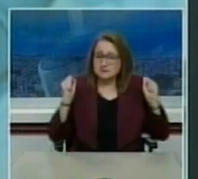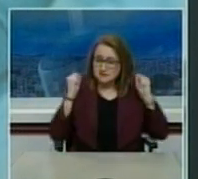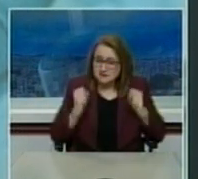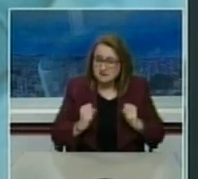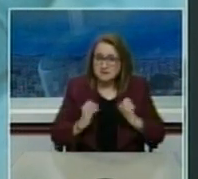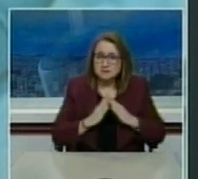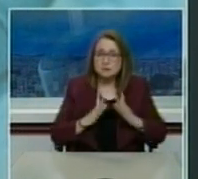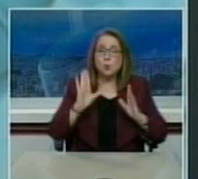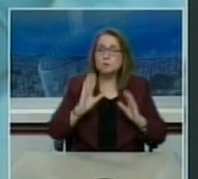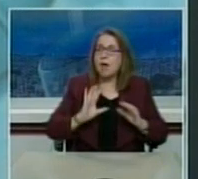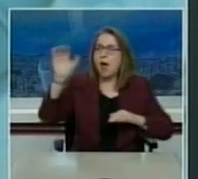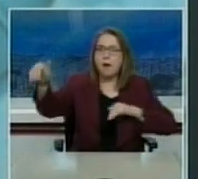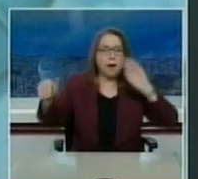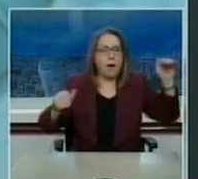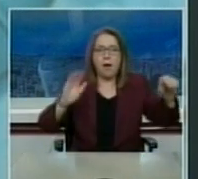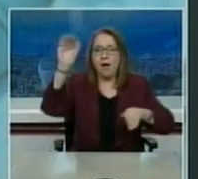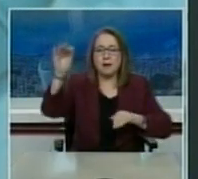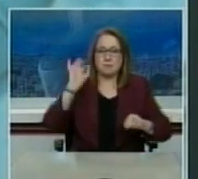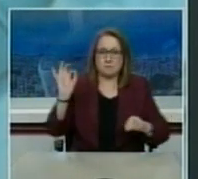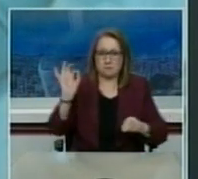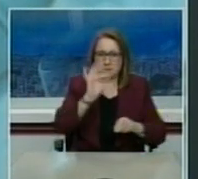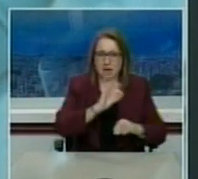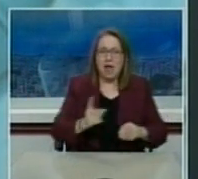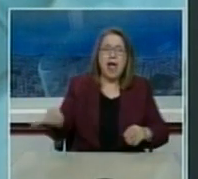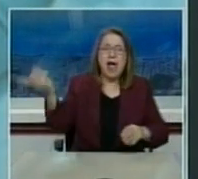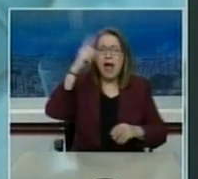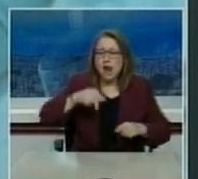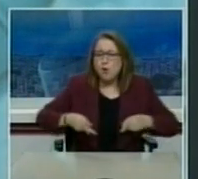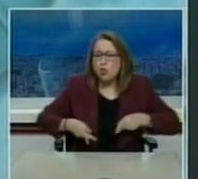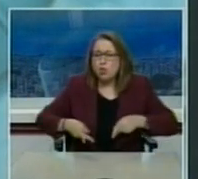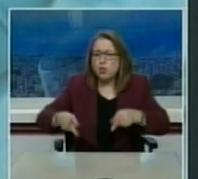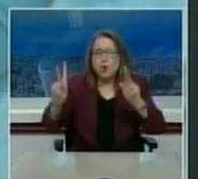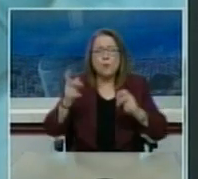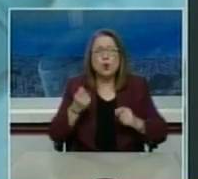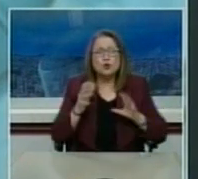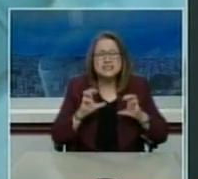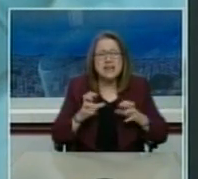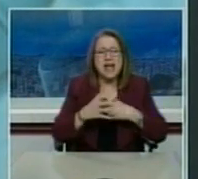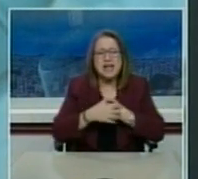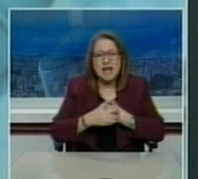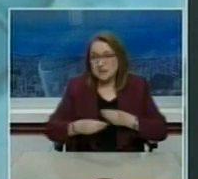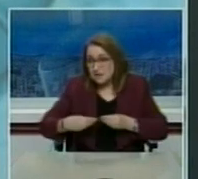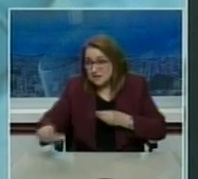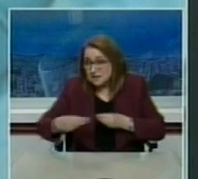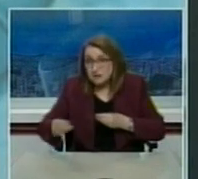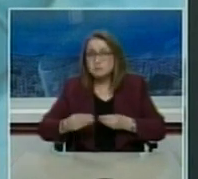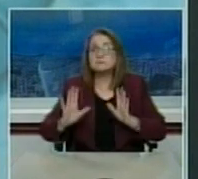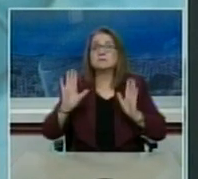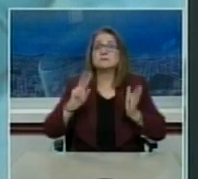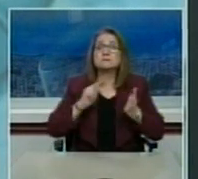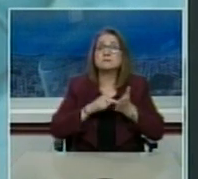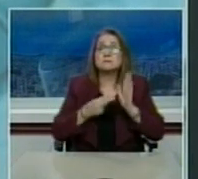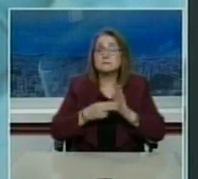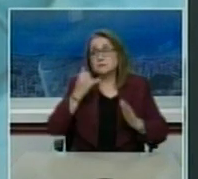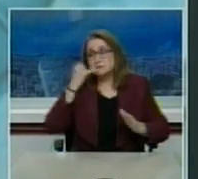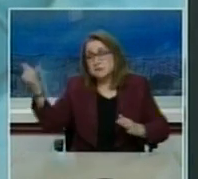στην περίπτωση αυτή, δηλαδή ταΐσματος των αδέσποτων εκτός Δήμου κατοικίας μας, απαιτείται αυτοοργάνωση και συνεννόηση με τις